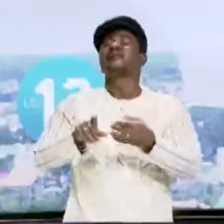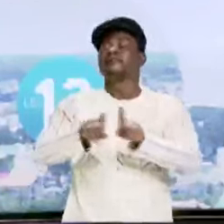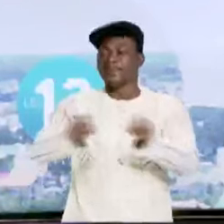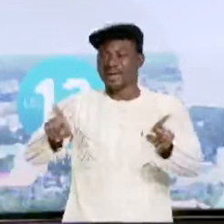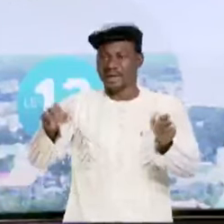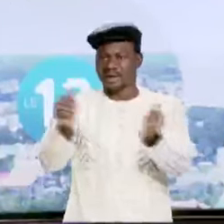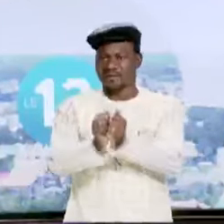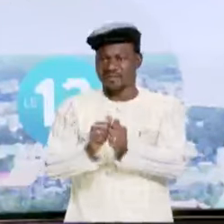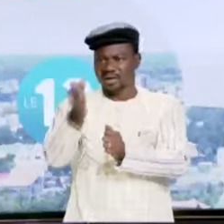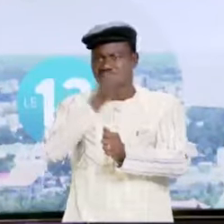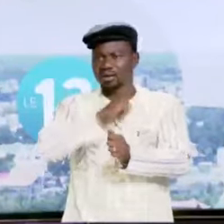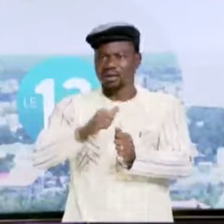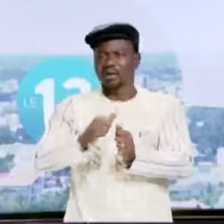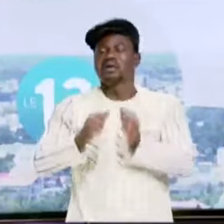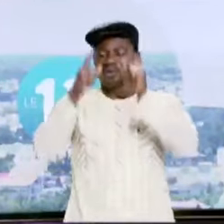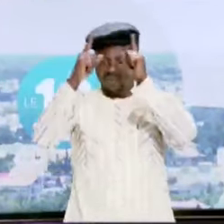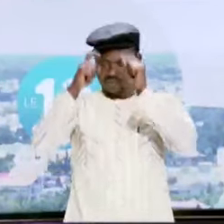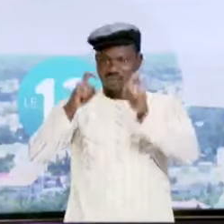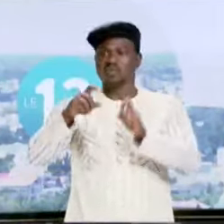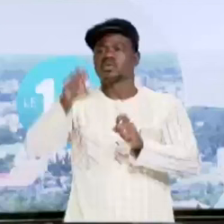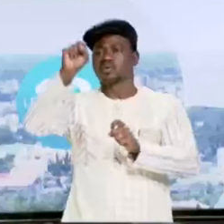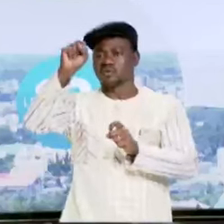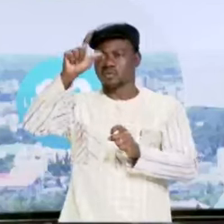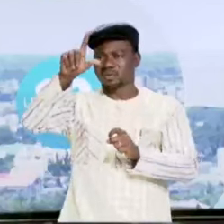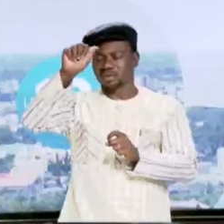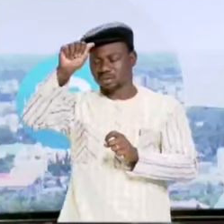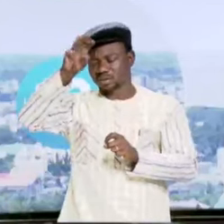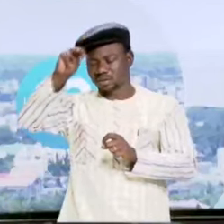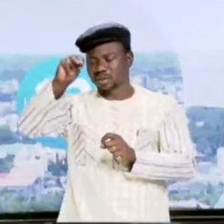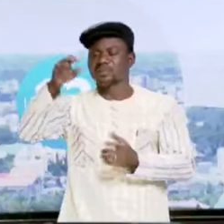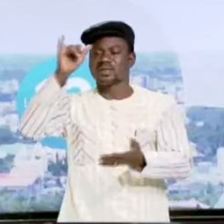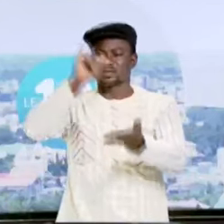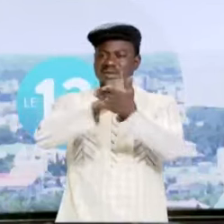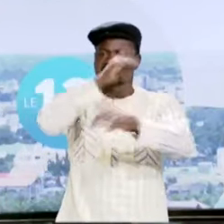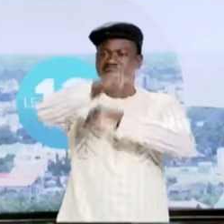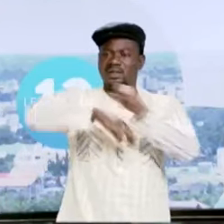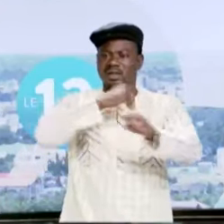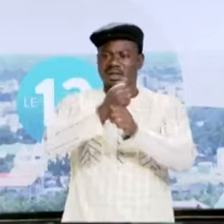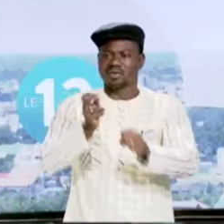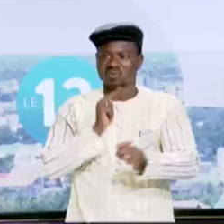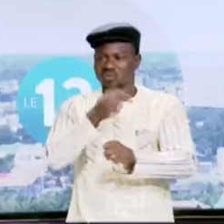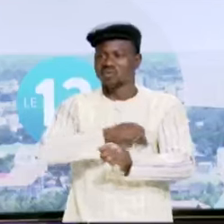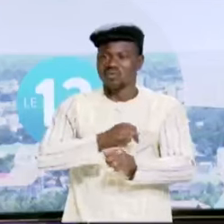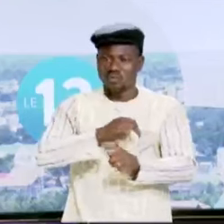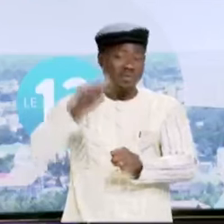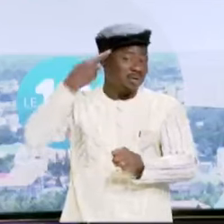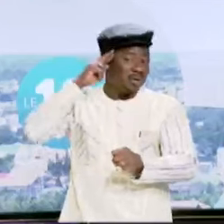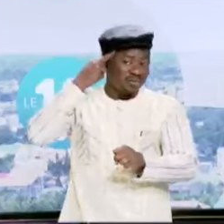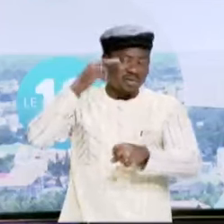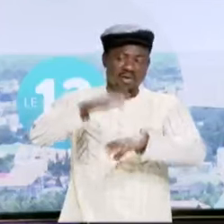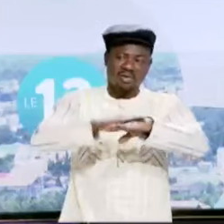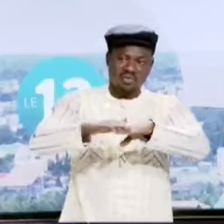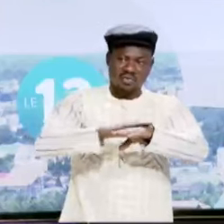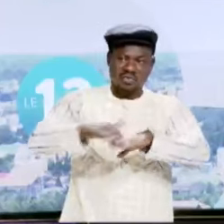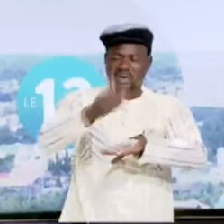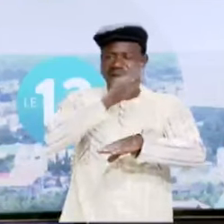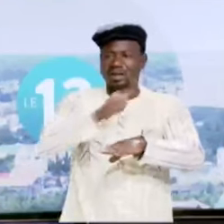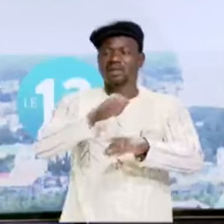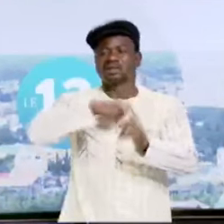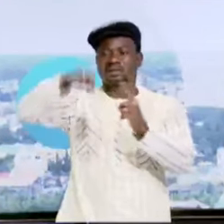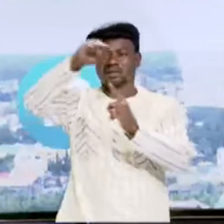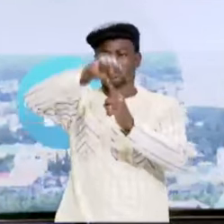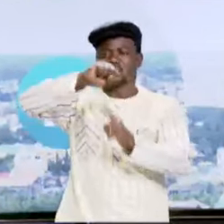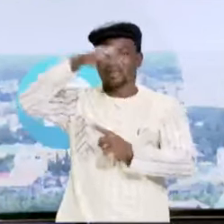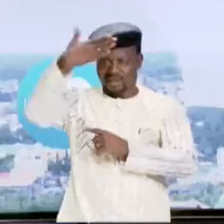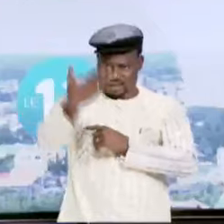championnat national de slam que nous préparons pour cette année, nous allons nous focaliser sur la situation, rien que la situation, et